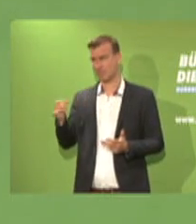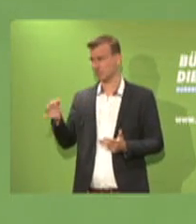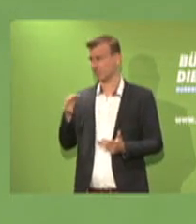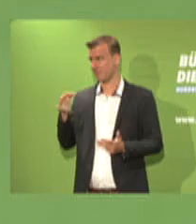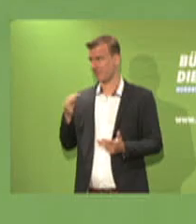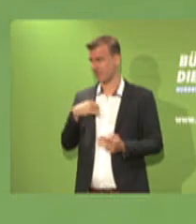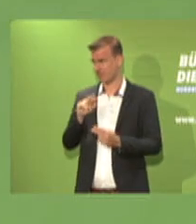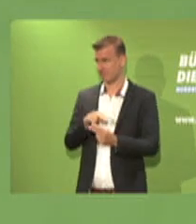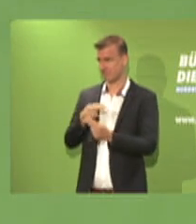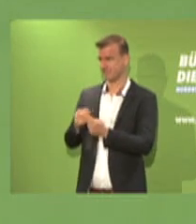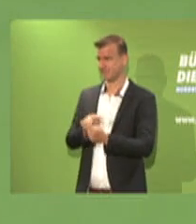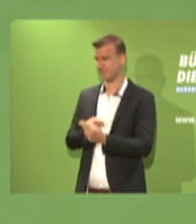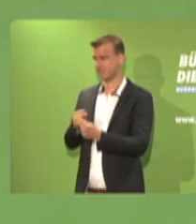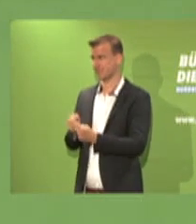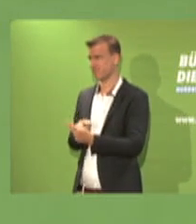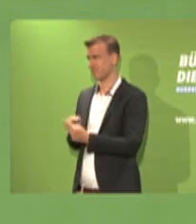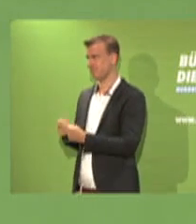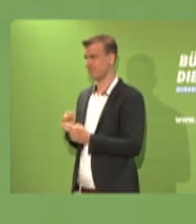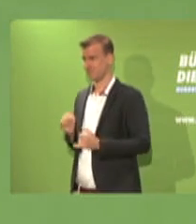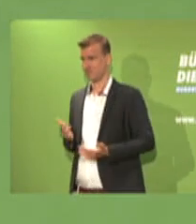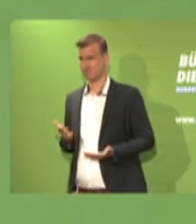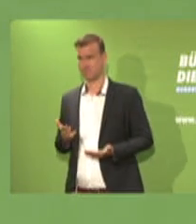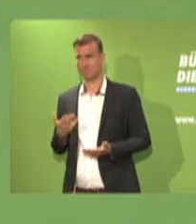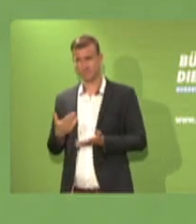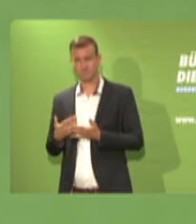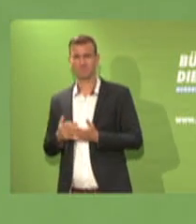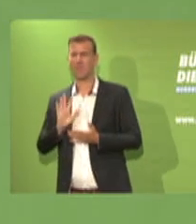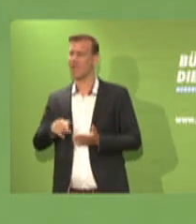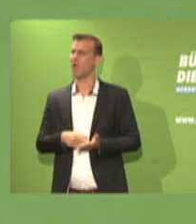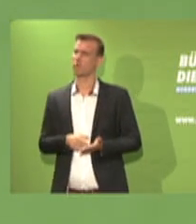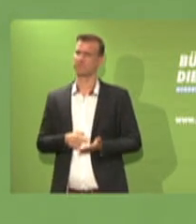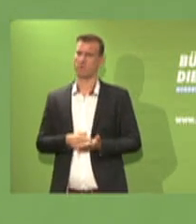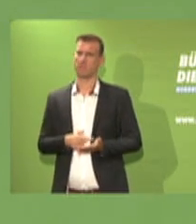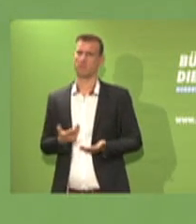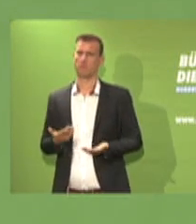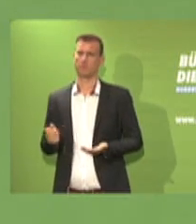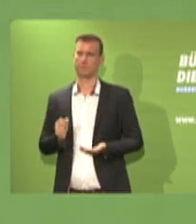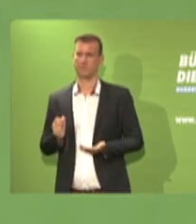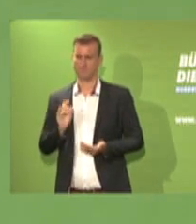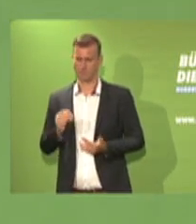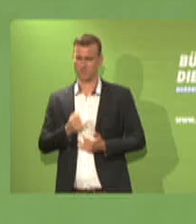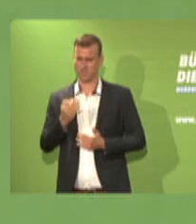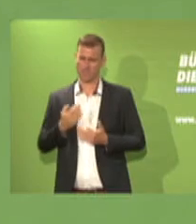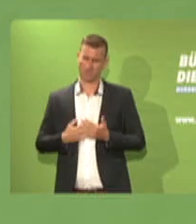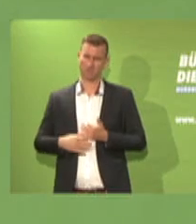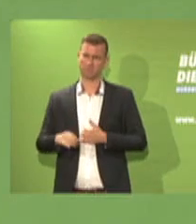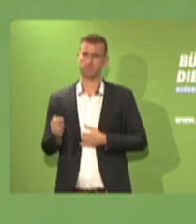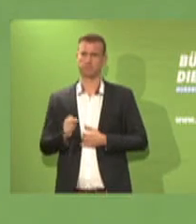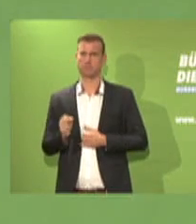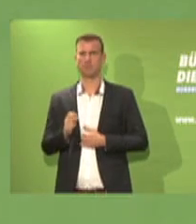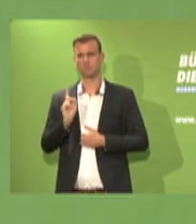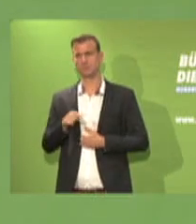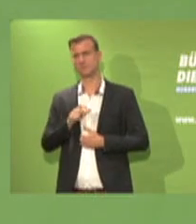Und das sind sozusagen, das ist die Herausforderung, die wir für die nächsten Jahre haben, dass wir es